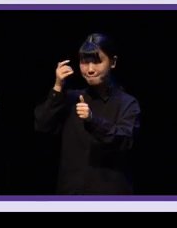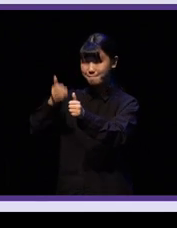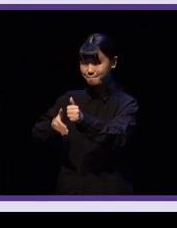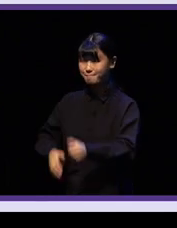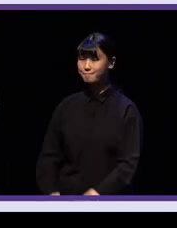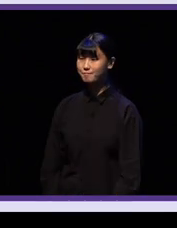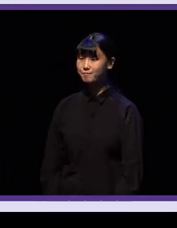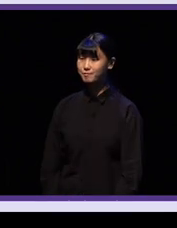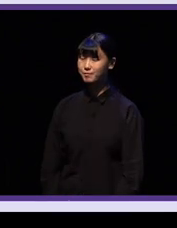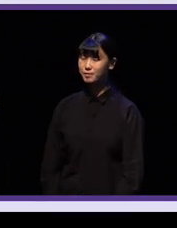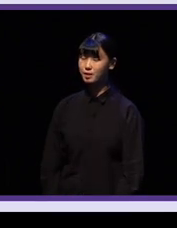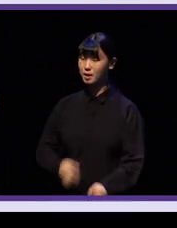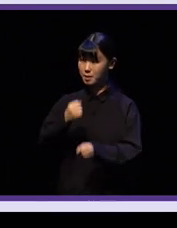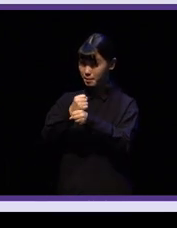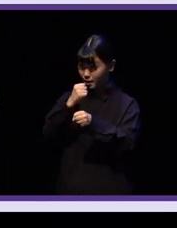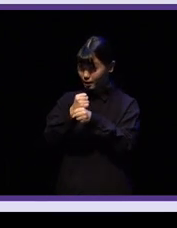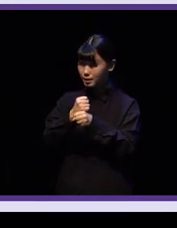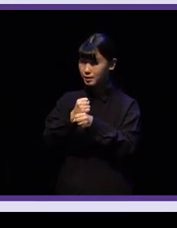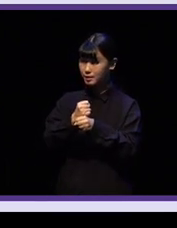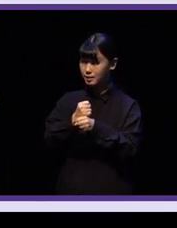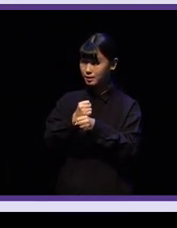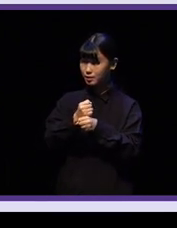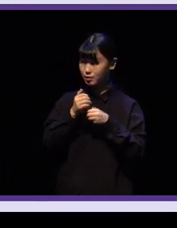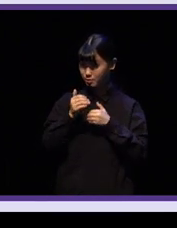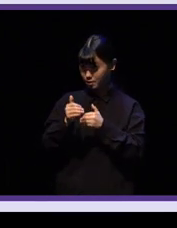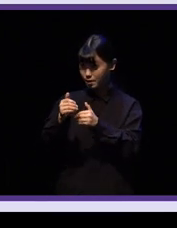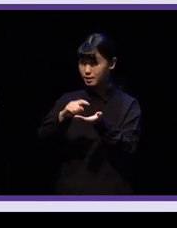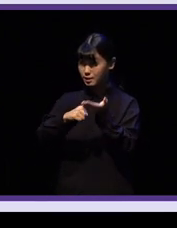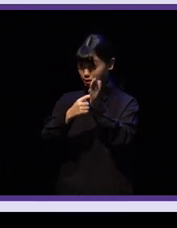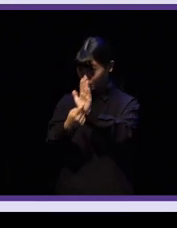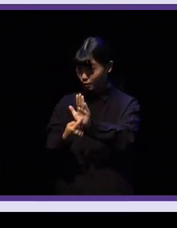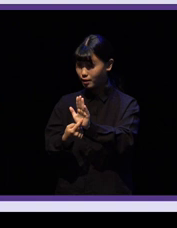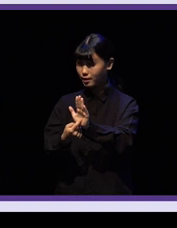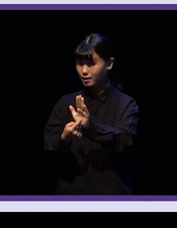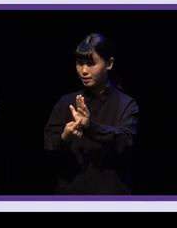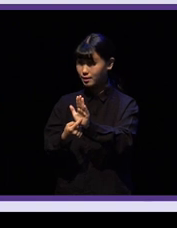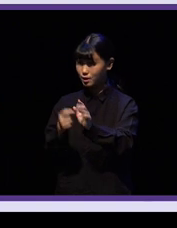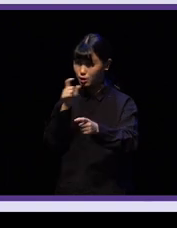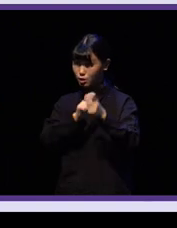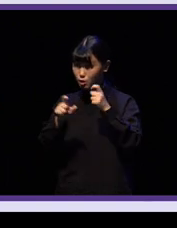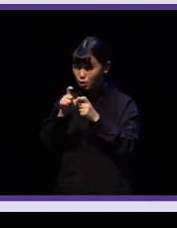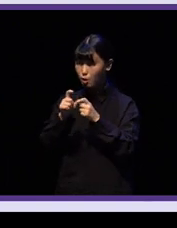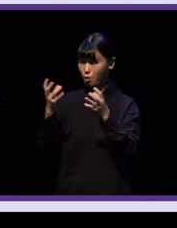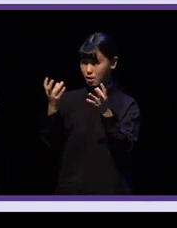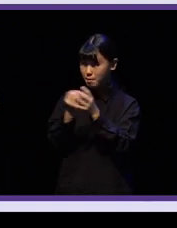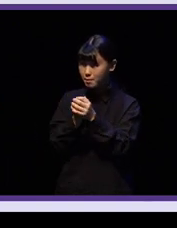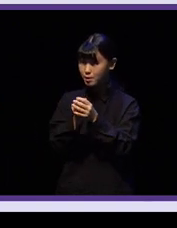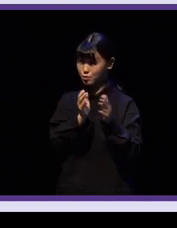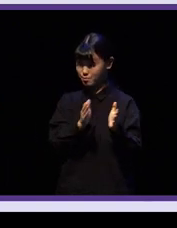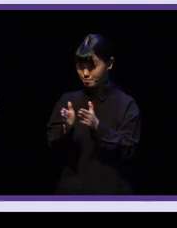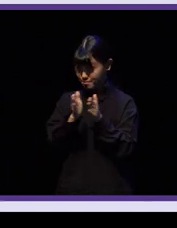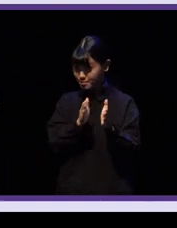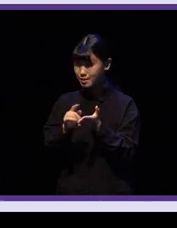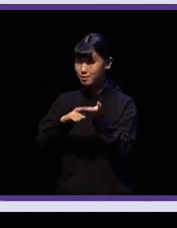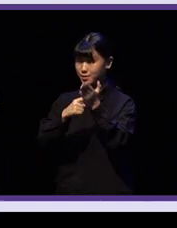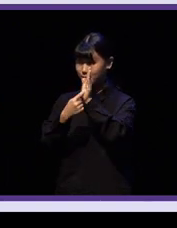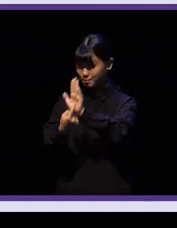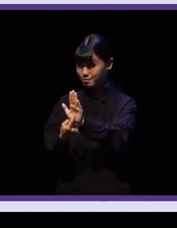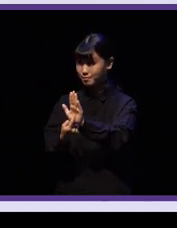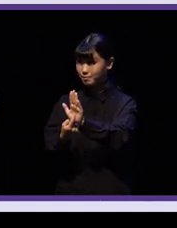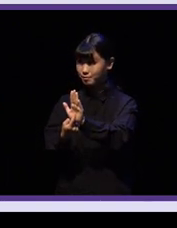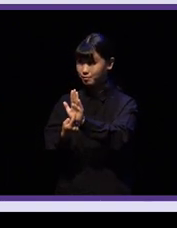작품 제작과 발표 지원 그리고 기존 완성 작품에 대한 좀 더 보완한 발표 지원 그리고 이미